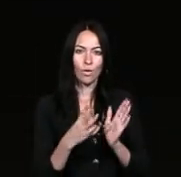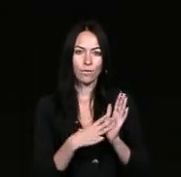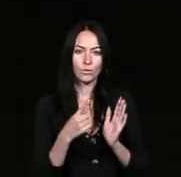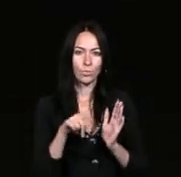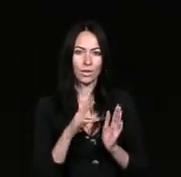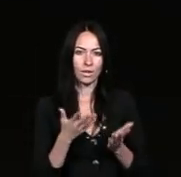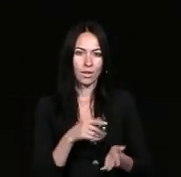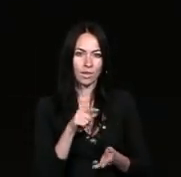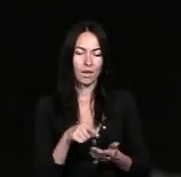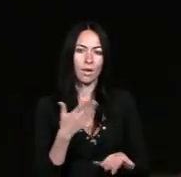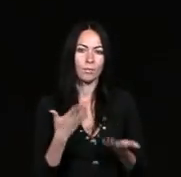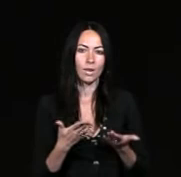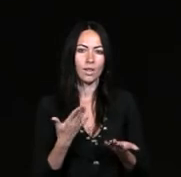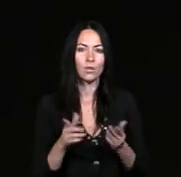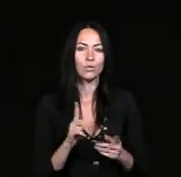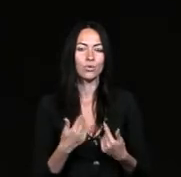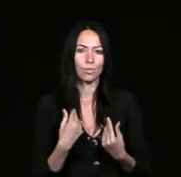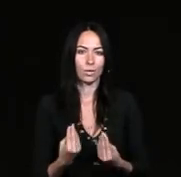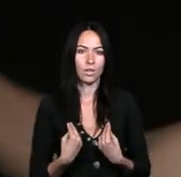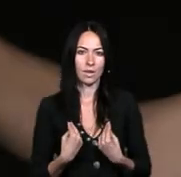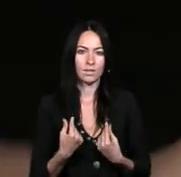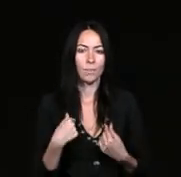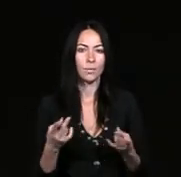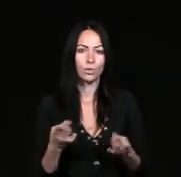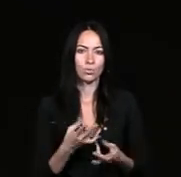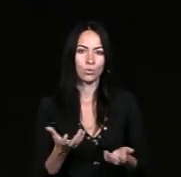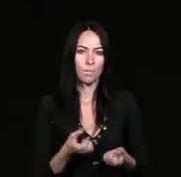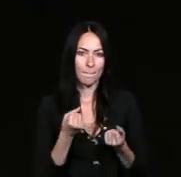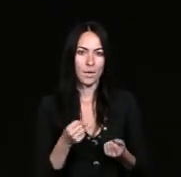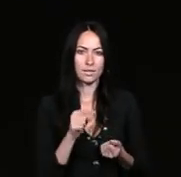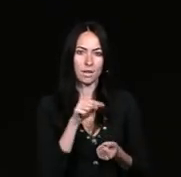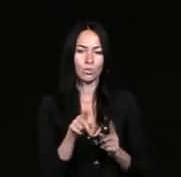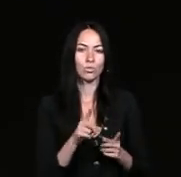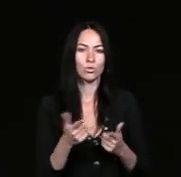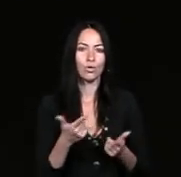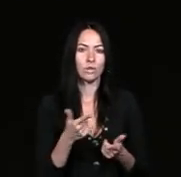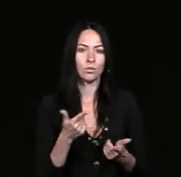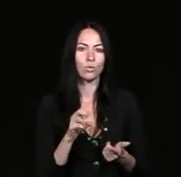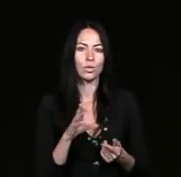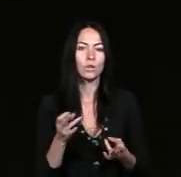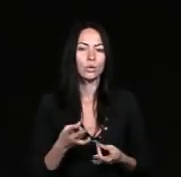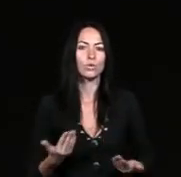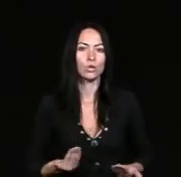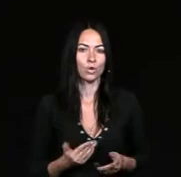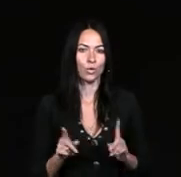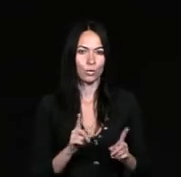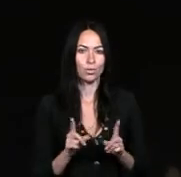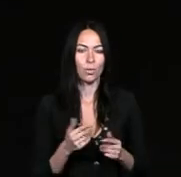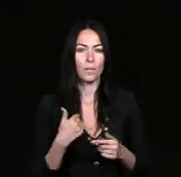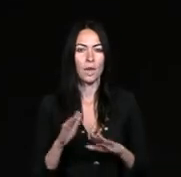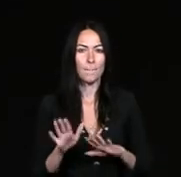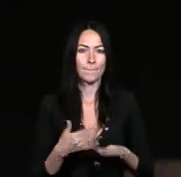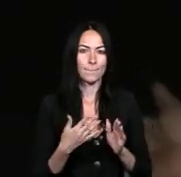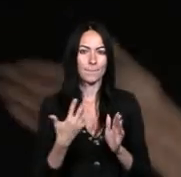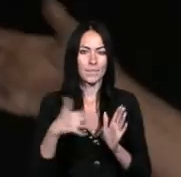там, або що, а що вона мені дасть? Мені треба спасати дом, щоб де-то жити. Тому що мені 57